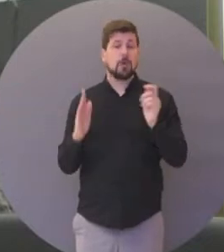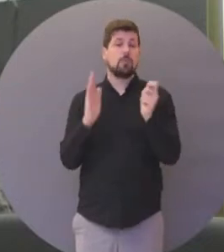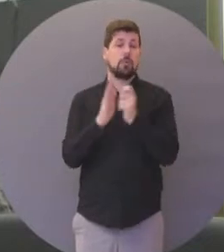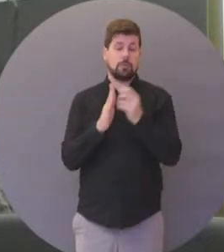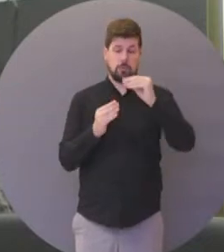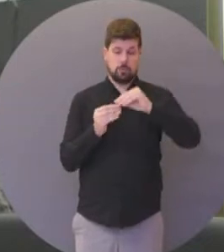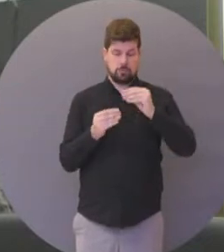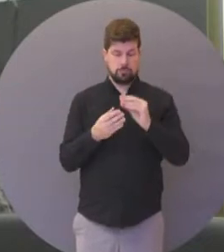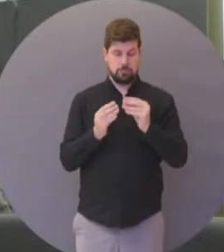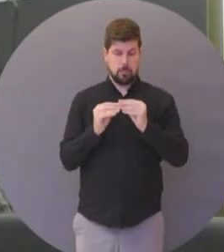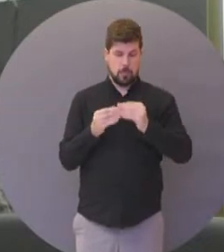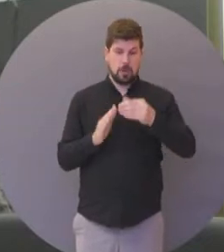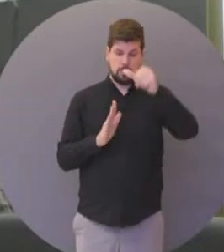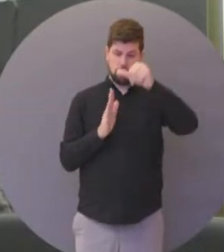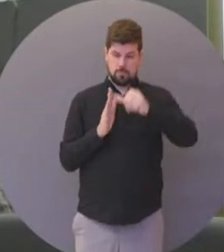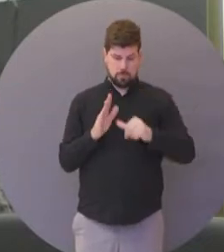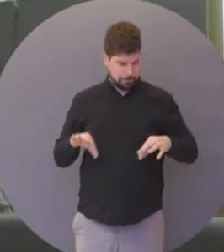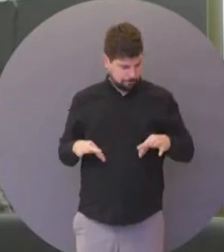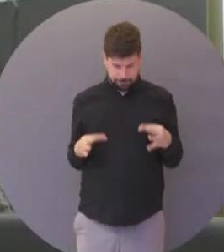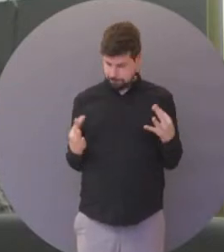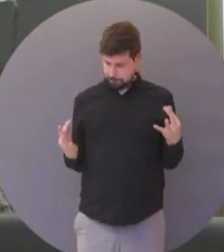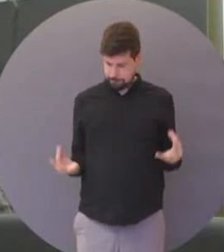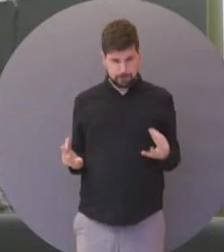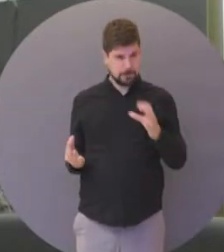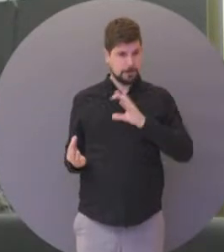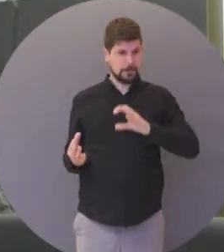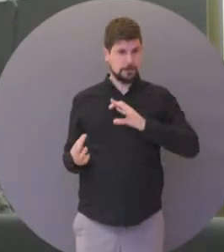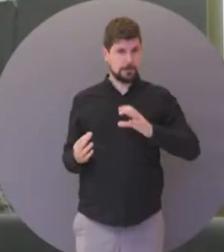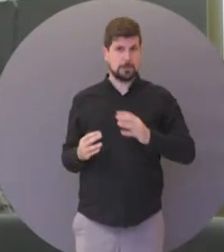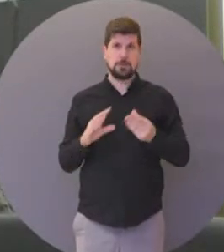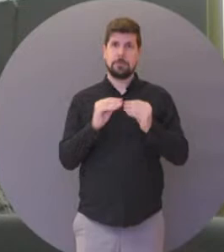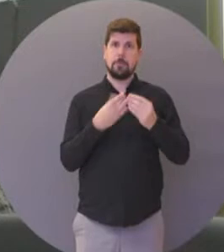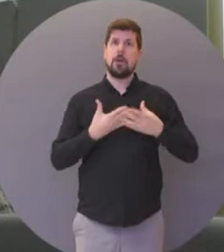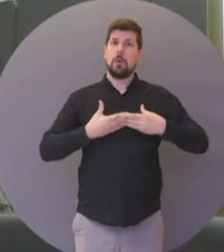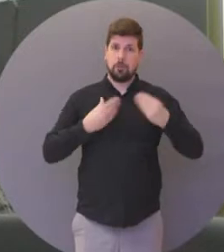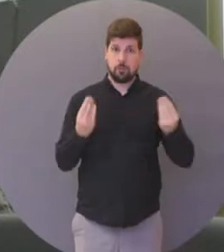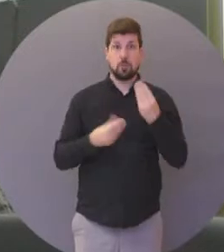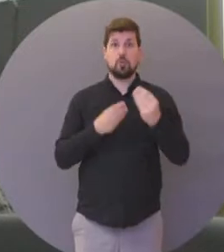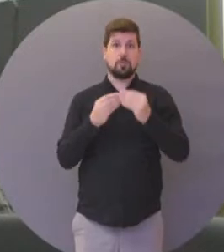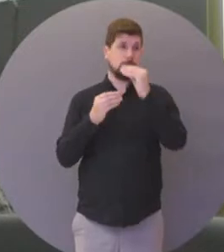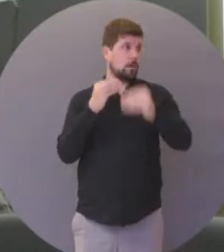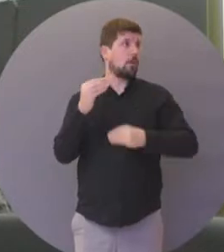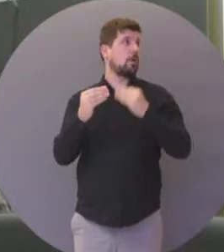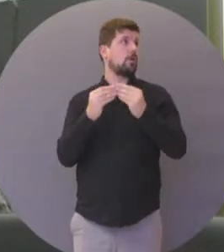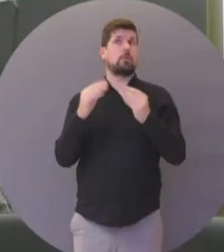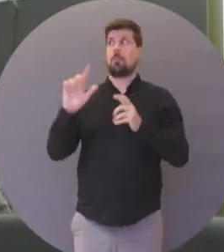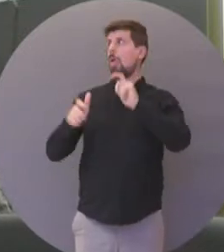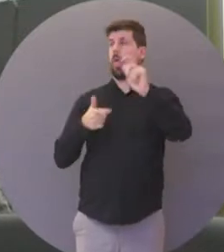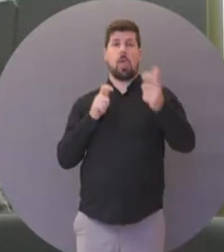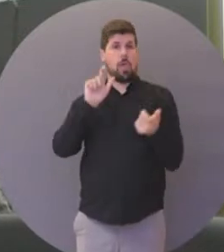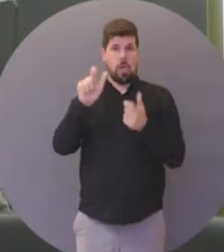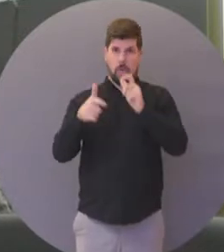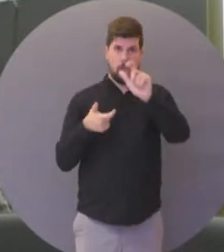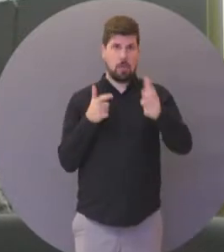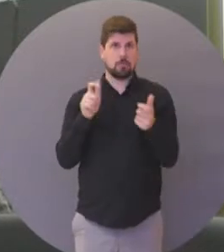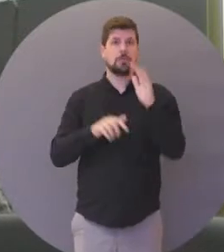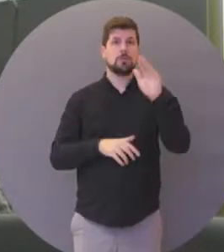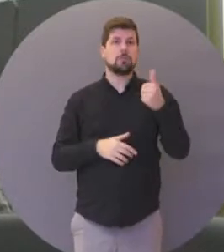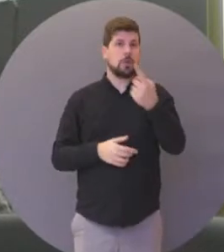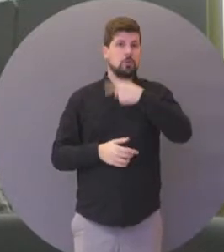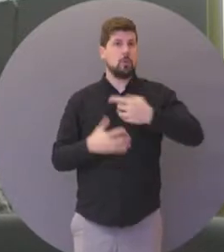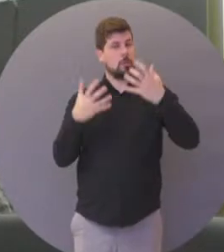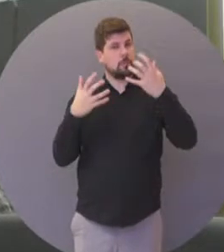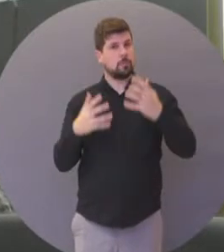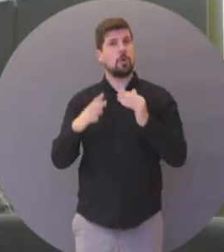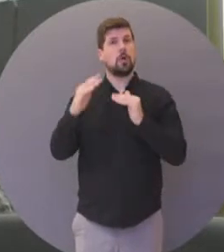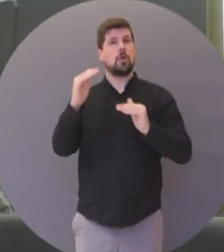à l'urgence de la sensation de la fin du monde c'est sur ce volet que nous intervenons grâce au programme d'intérêt